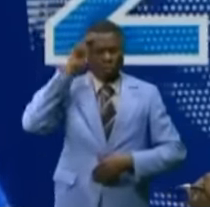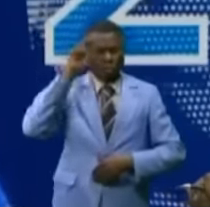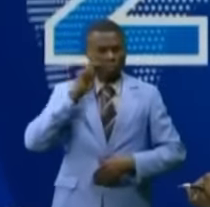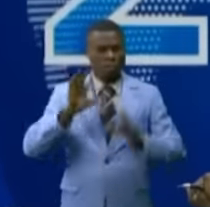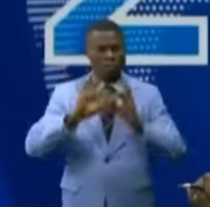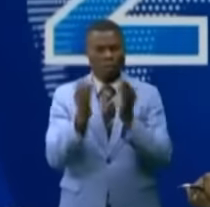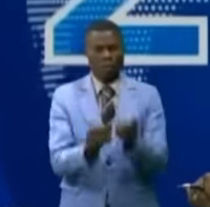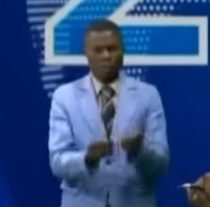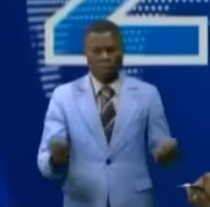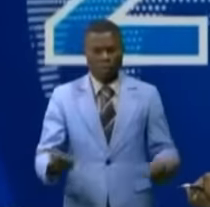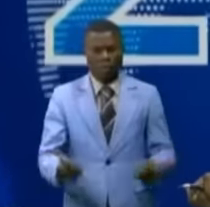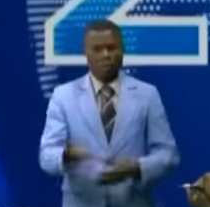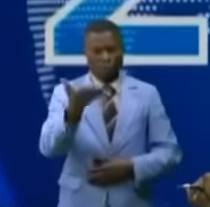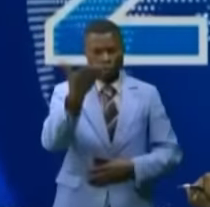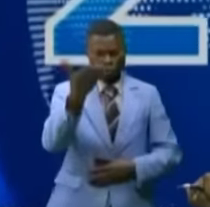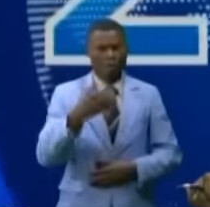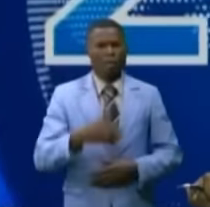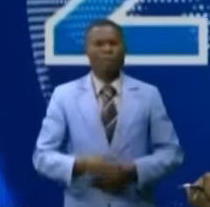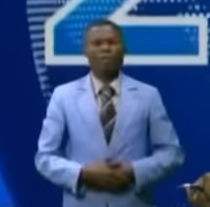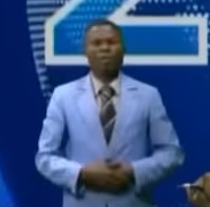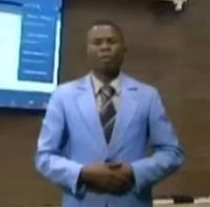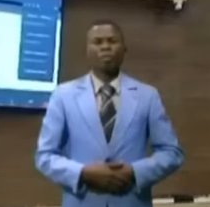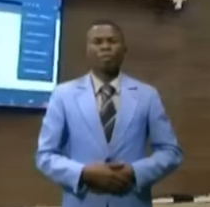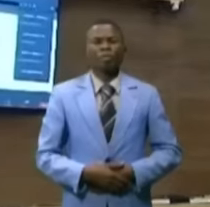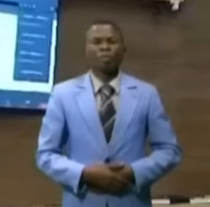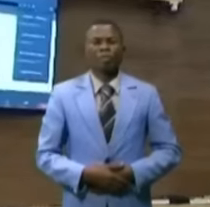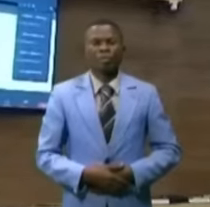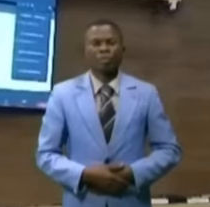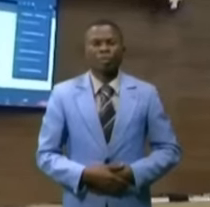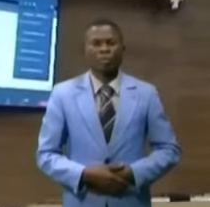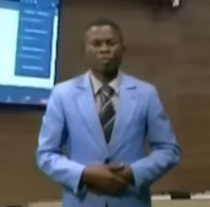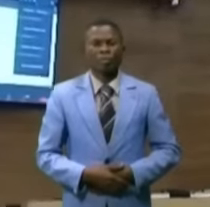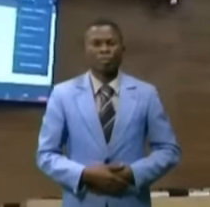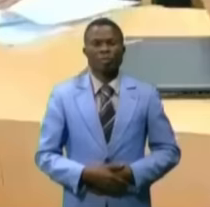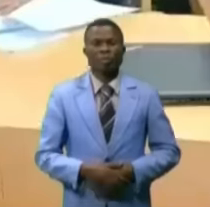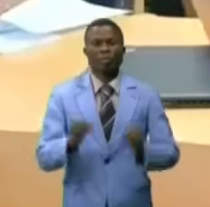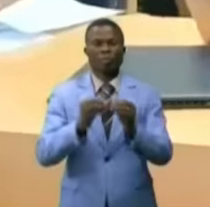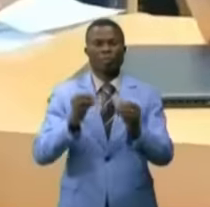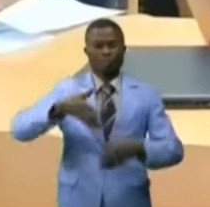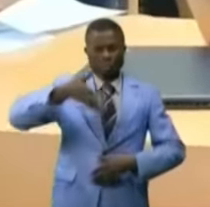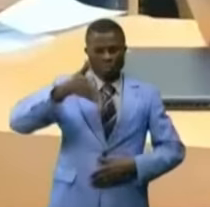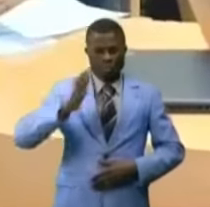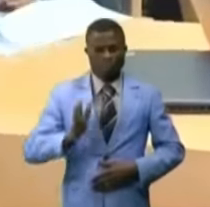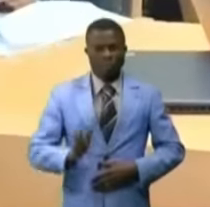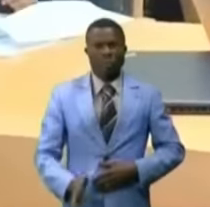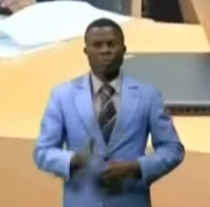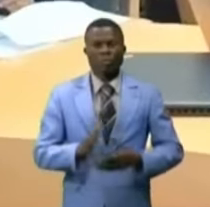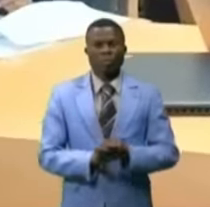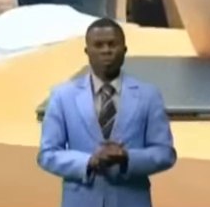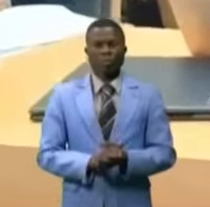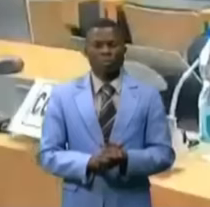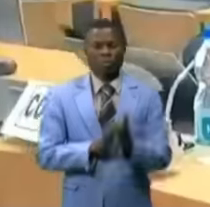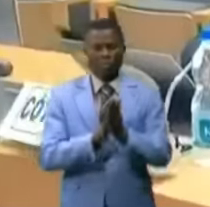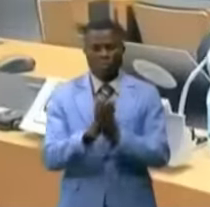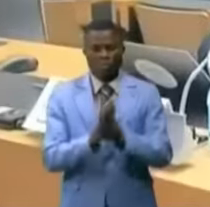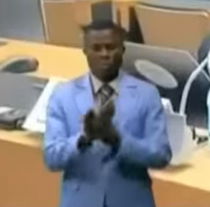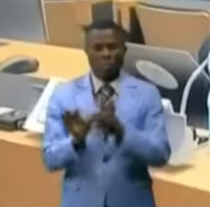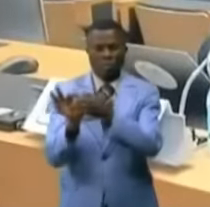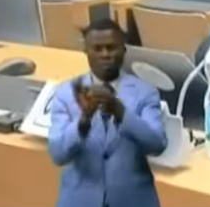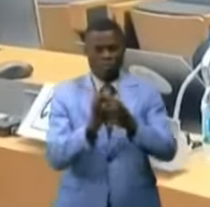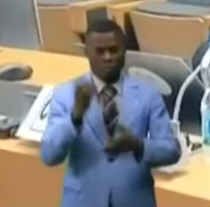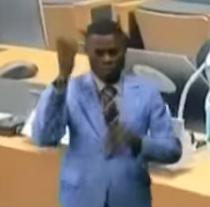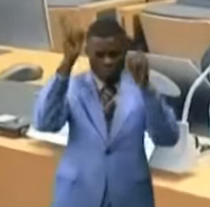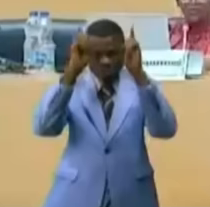famille, enfants. Yvette Makuntima, Eric Djoké. La réunion des experts du 8e comité technique spécialisé de l'Union africaine